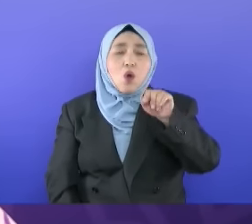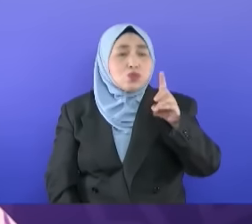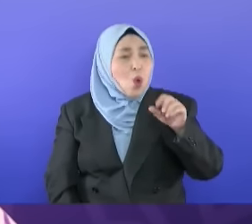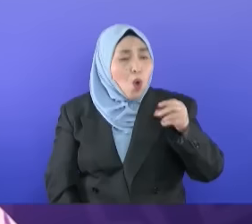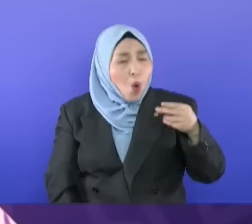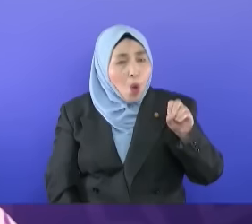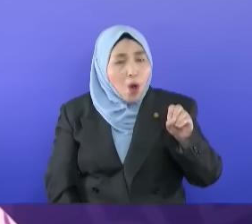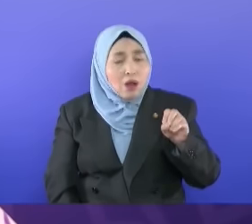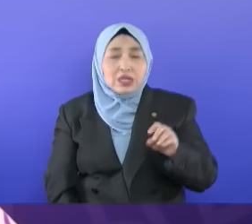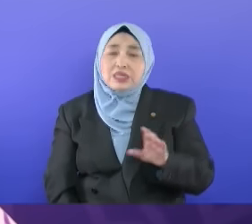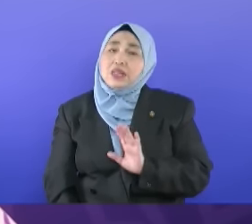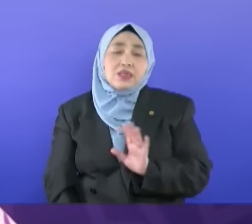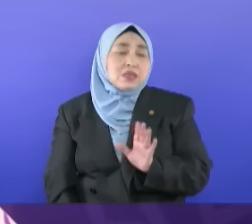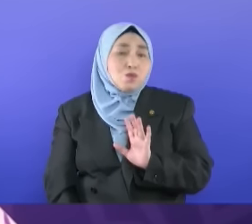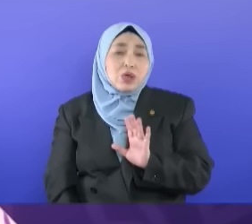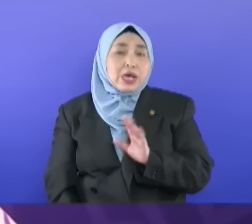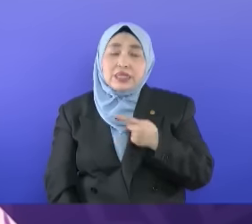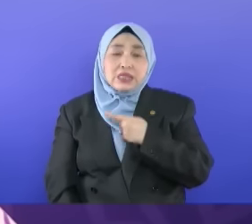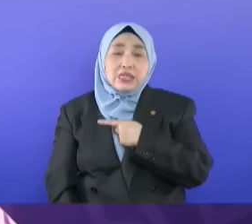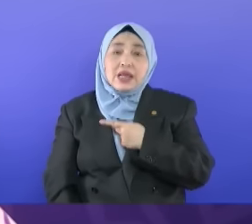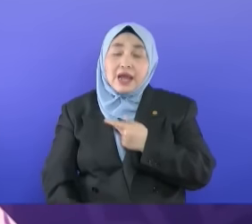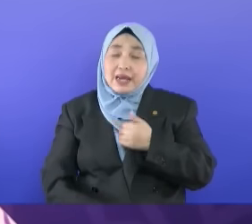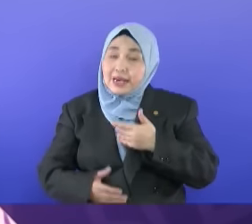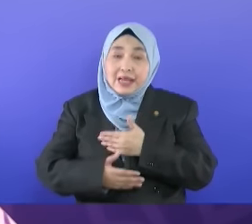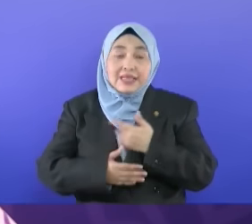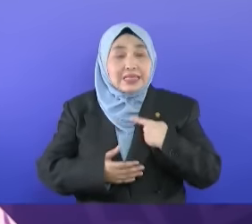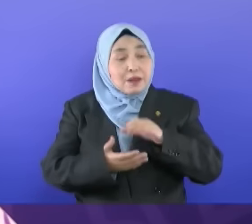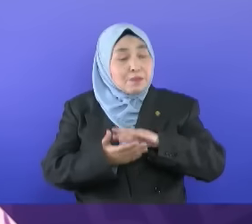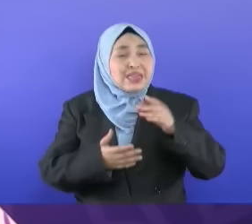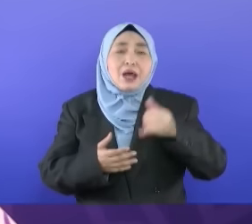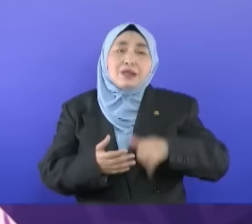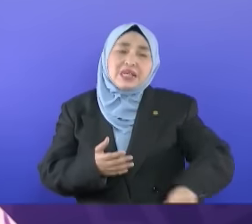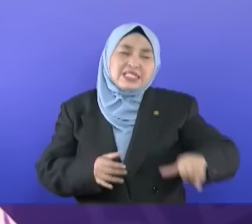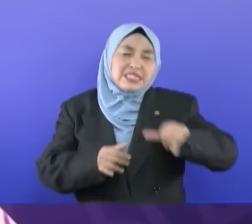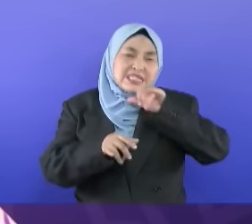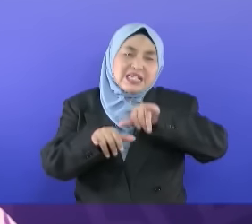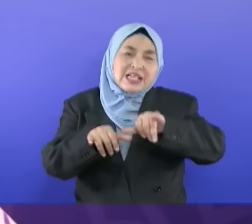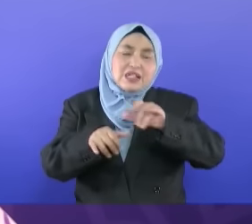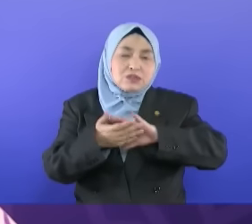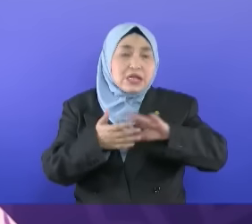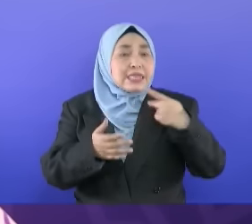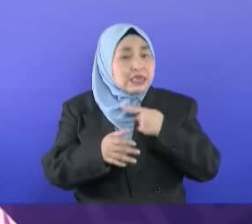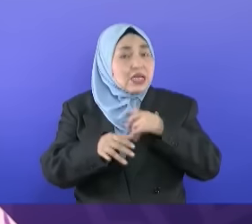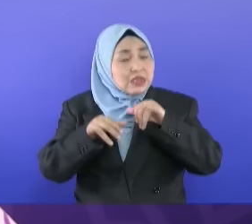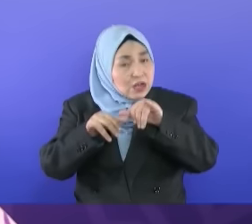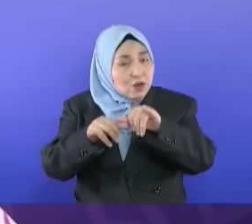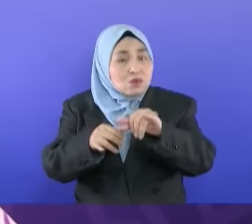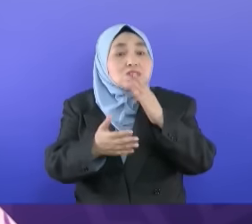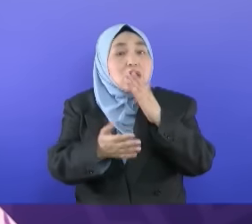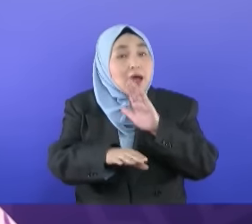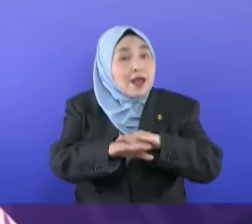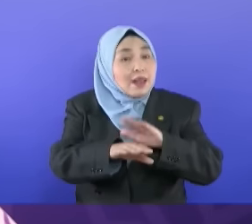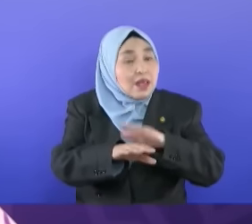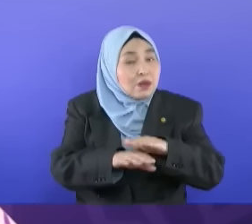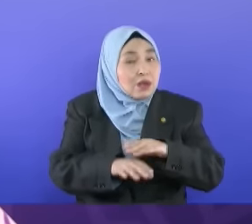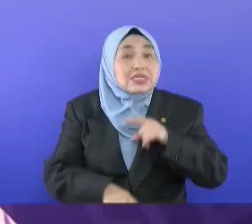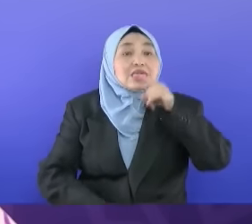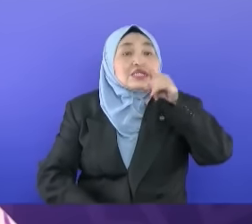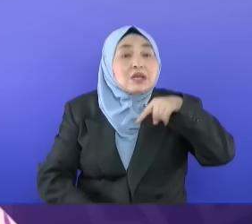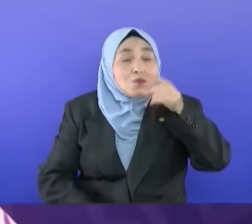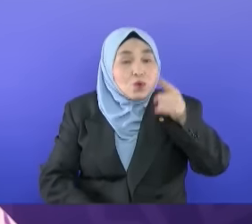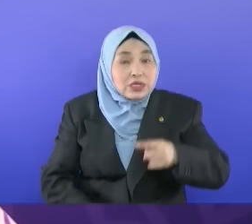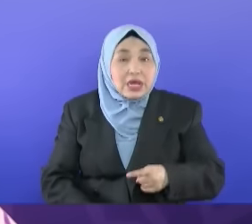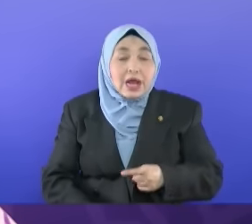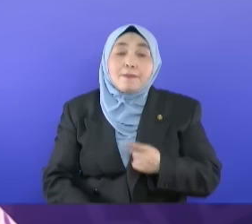gitu mungkin anak-anak kita masih kecil Kalau anak-anak kita dia baca begitu kita terus Teguh sebut ke yang betul